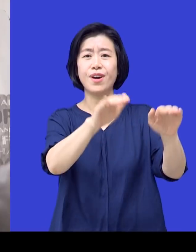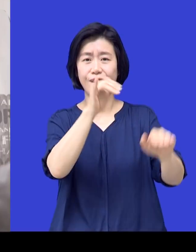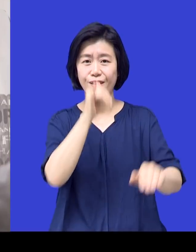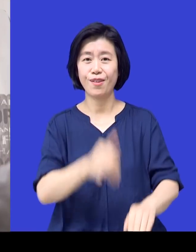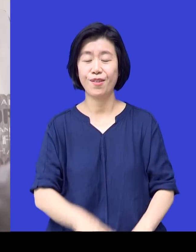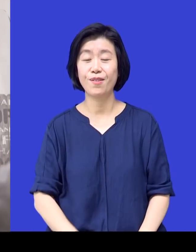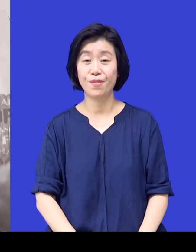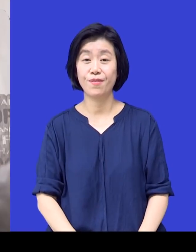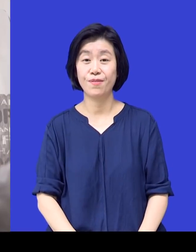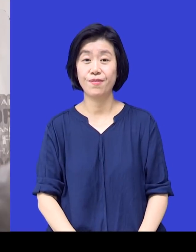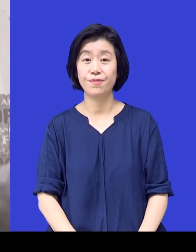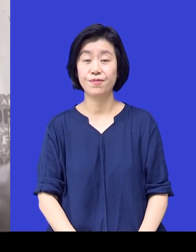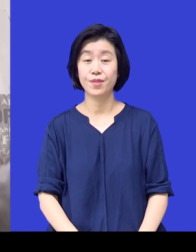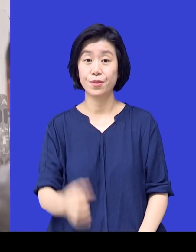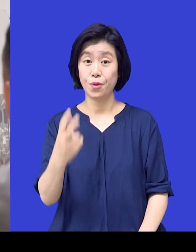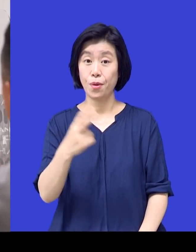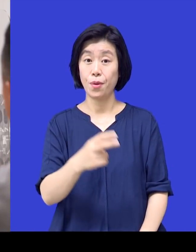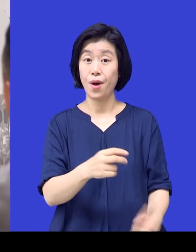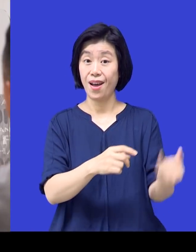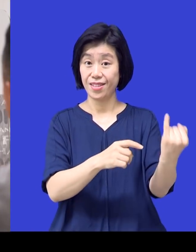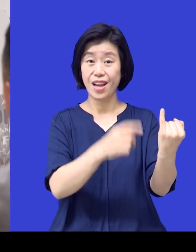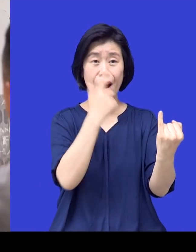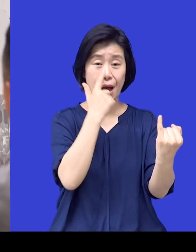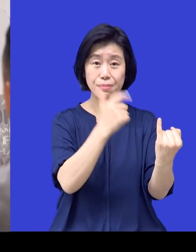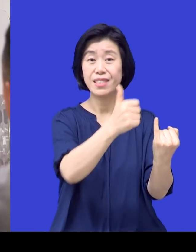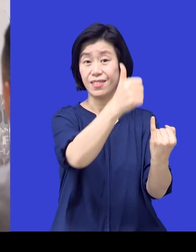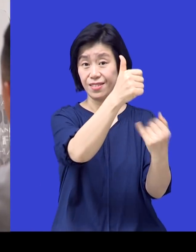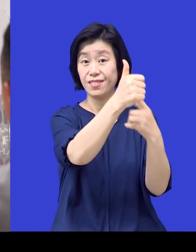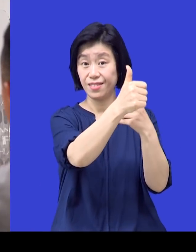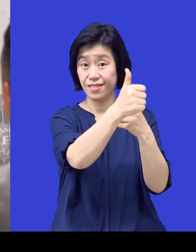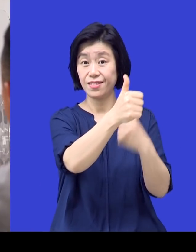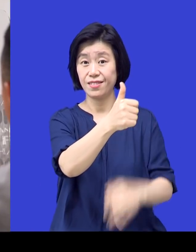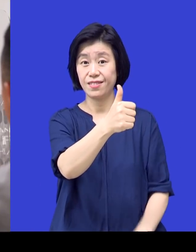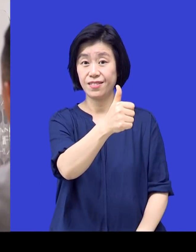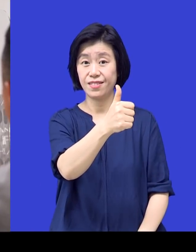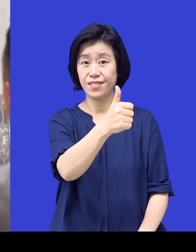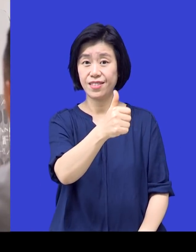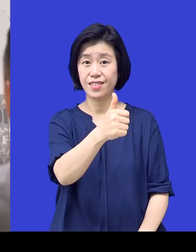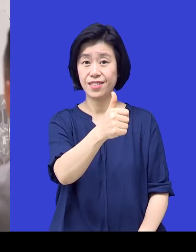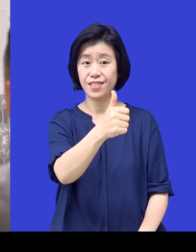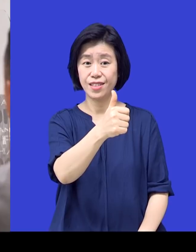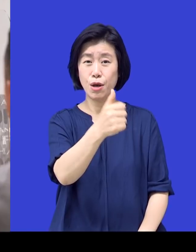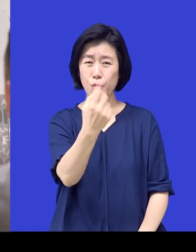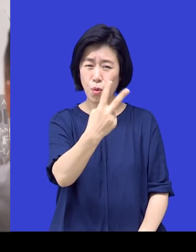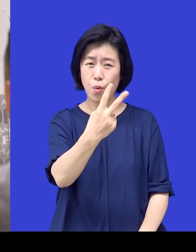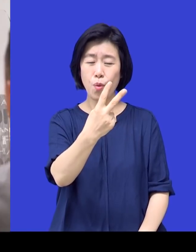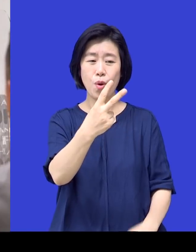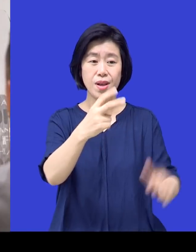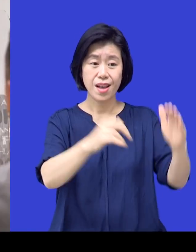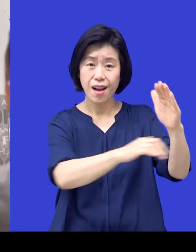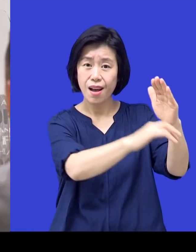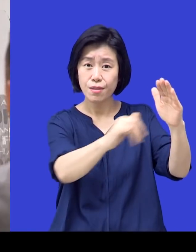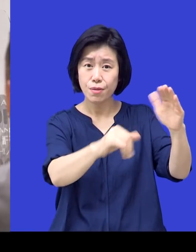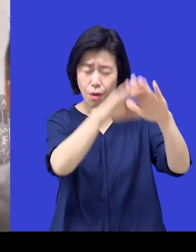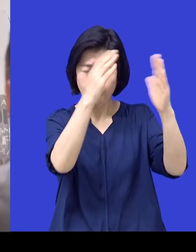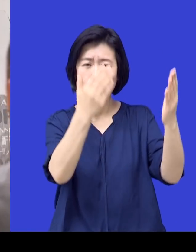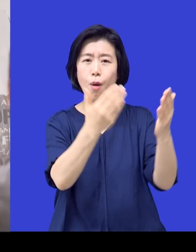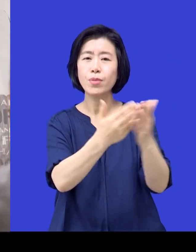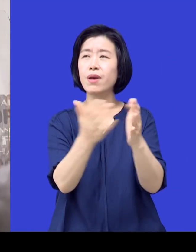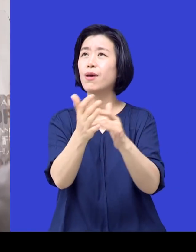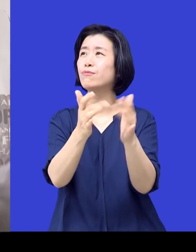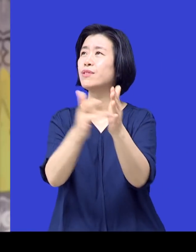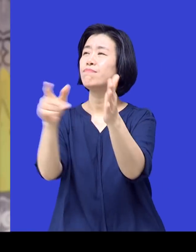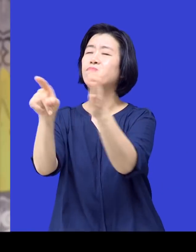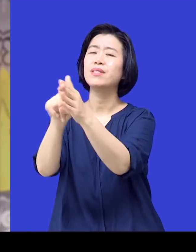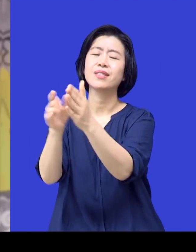있었고 그다음에 그 아버지가 그 온 가족이 예수 믿게 된 것은 너무 감사하고